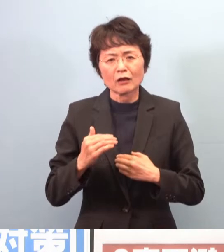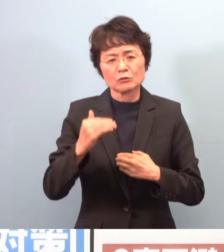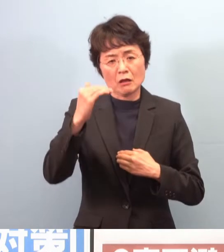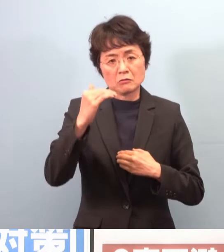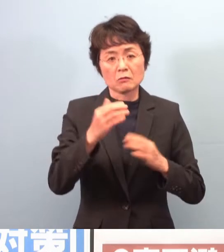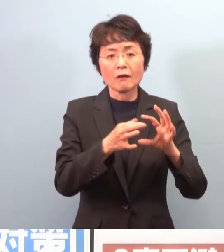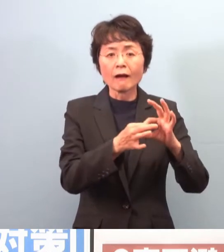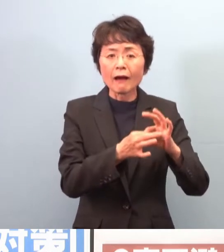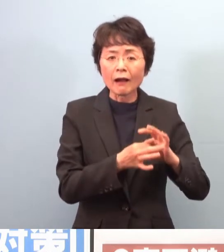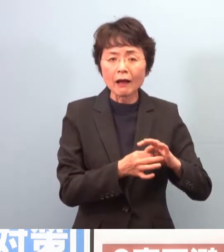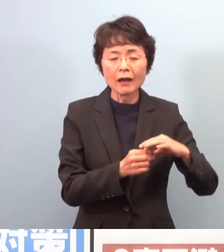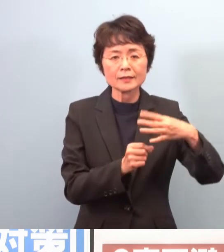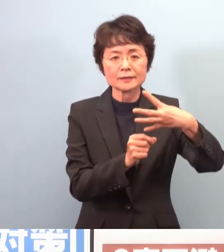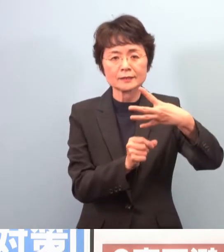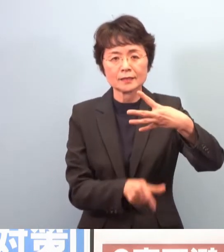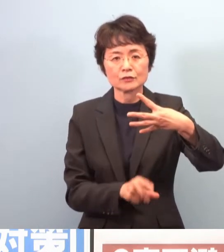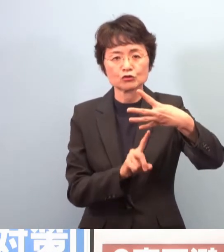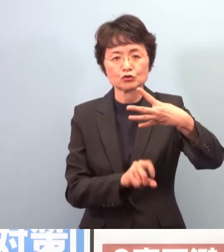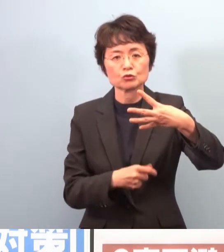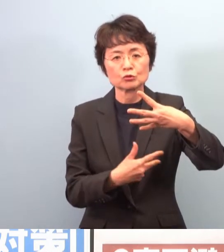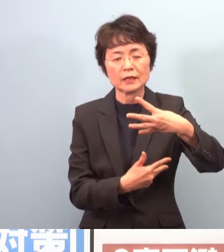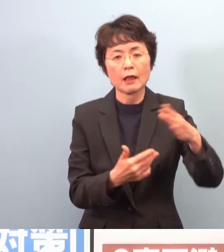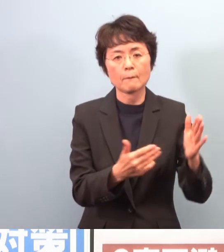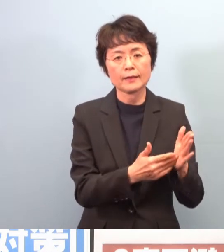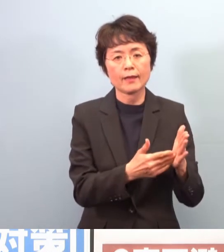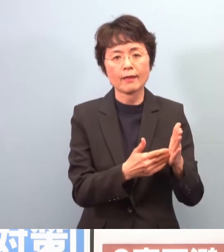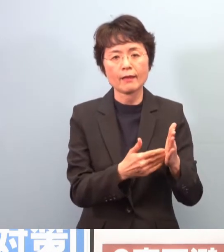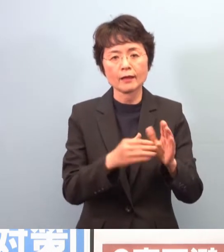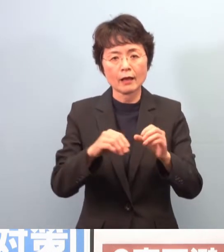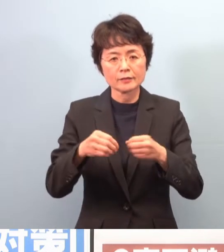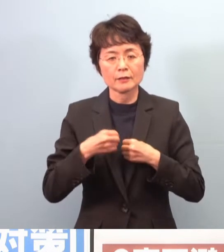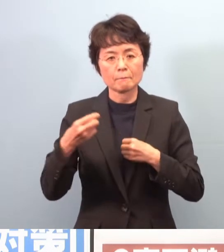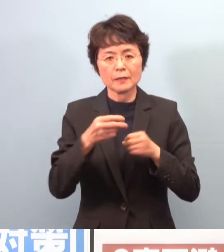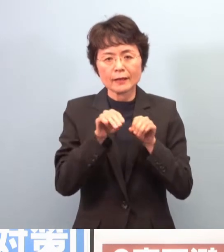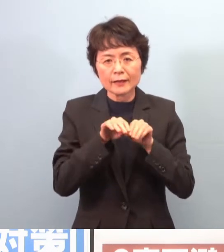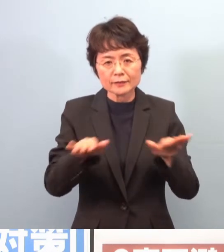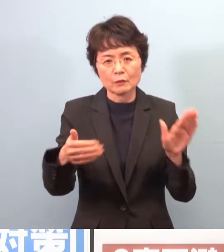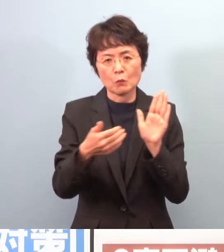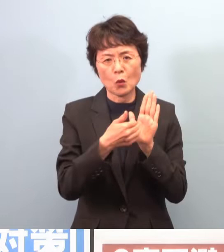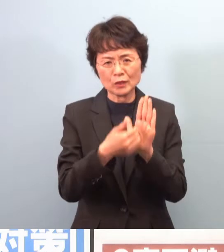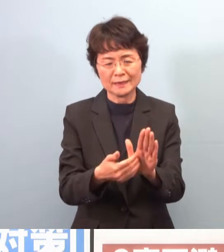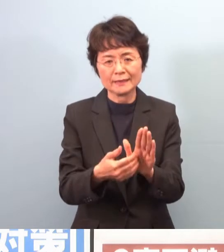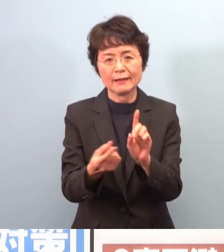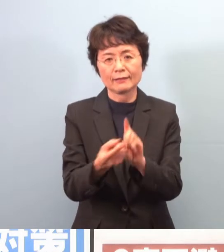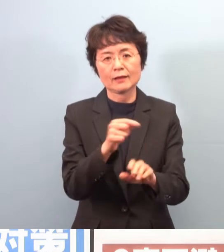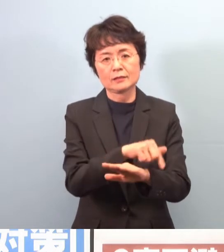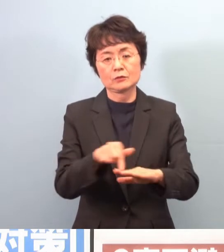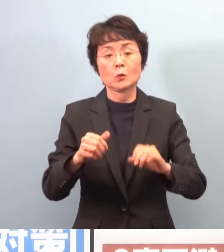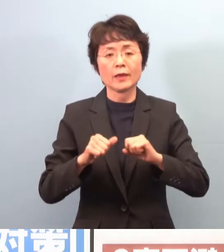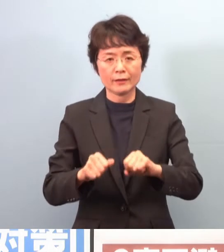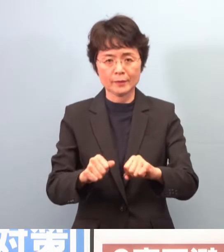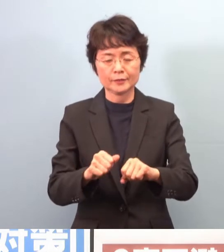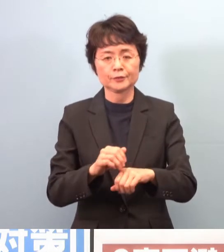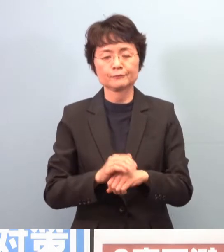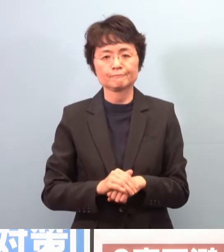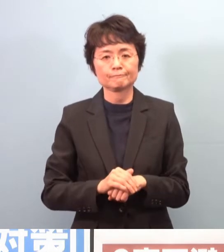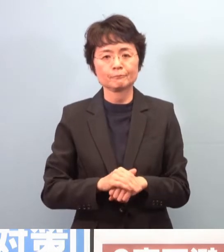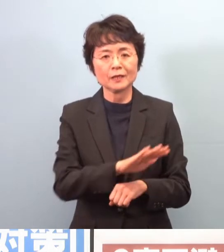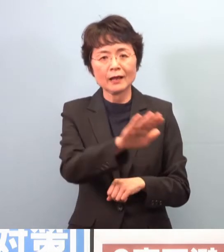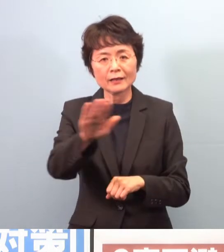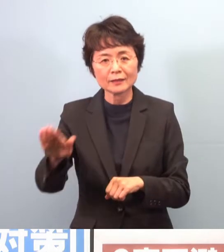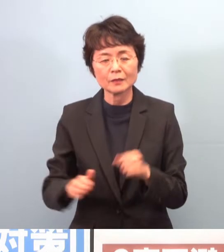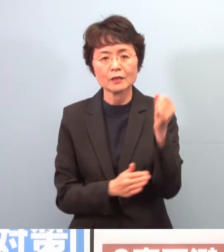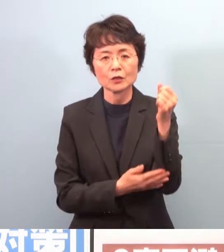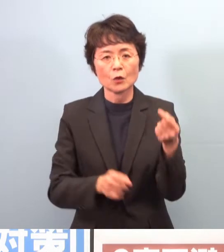高まることから、4月17日まで感染の再拡大防止対策を実施します。皆様